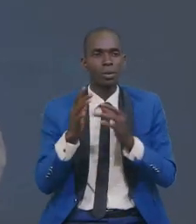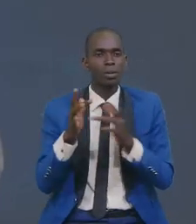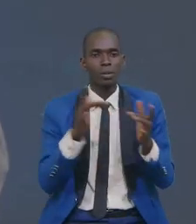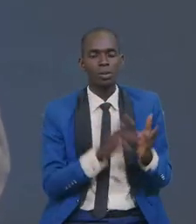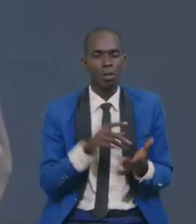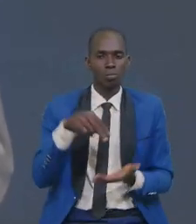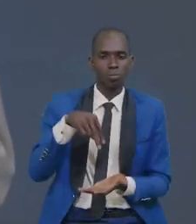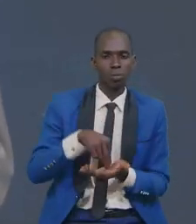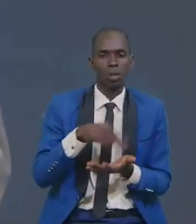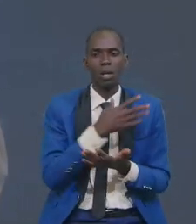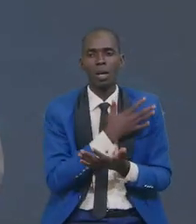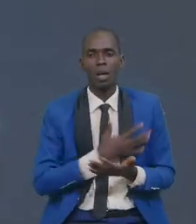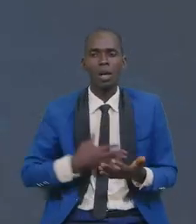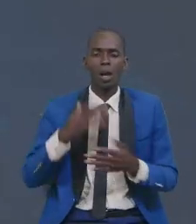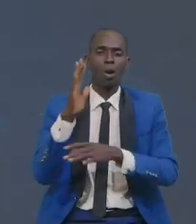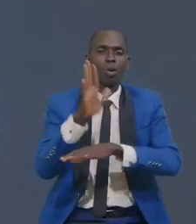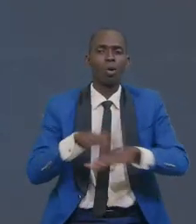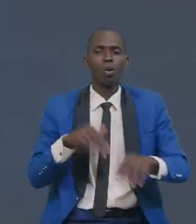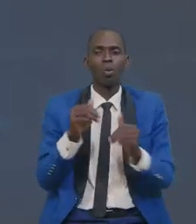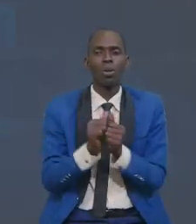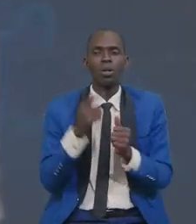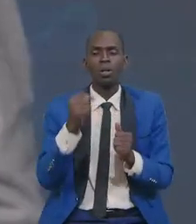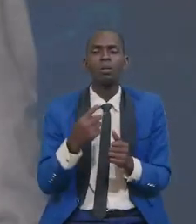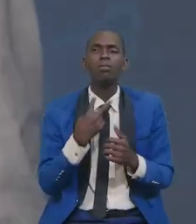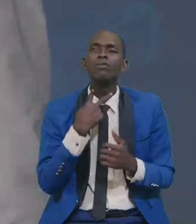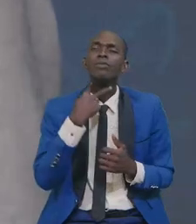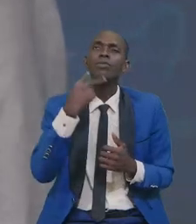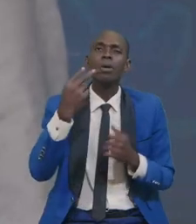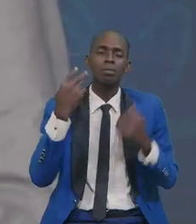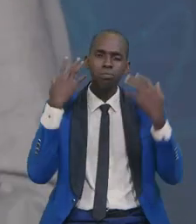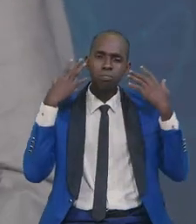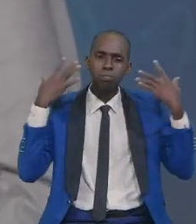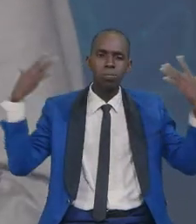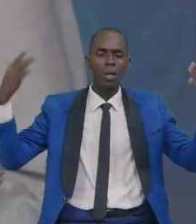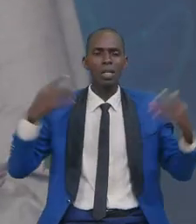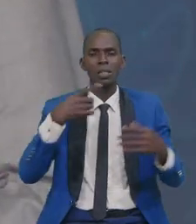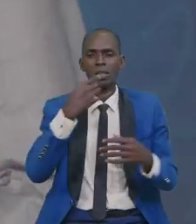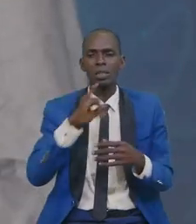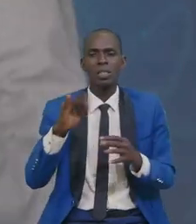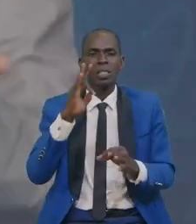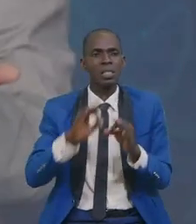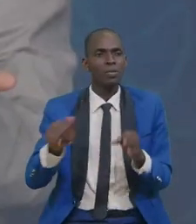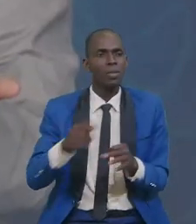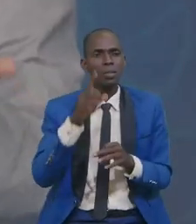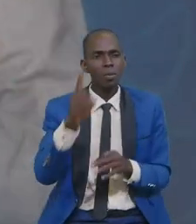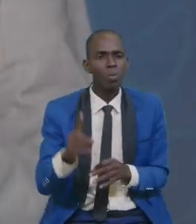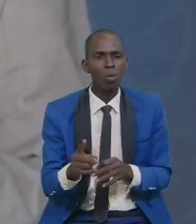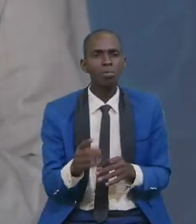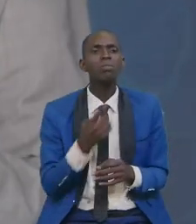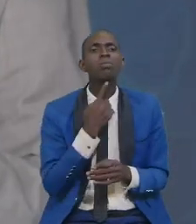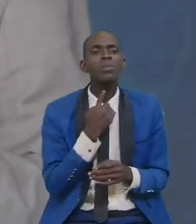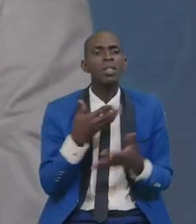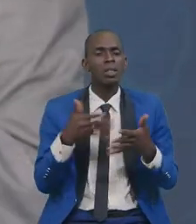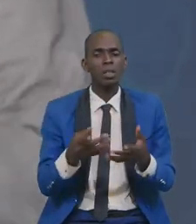se tenant debout, s'écria, « Si quelqu'un a soif, qu'il vienne